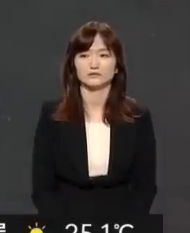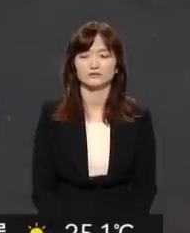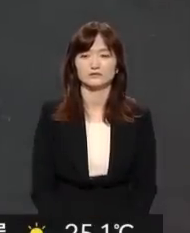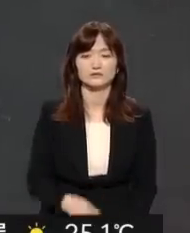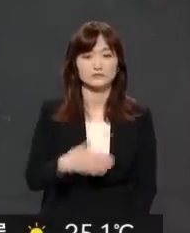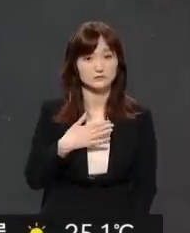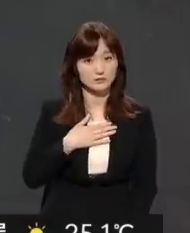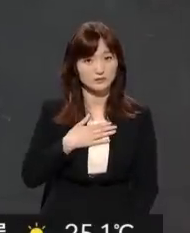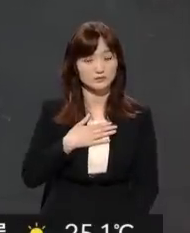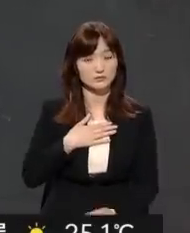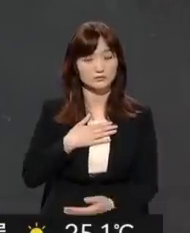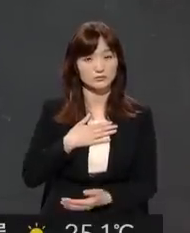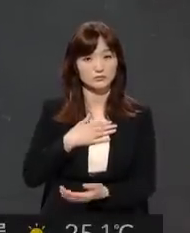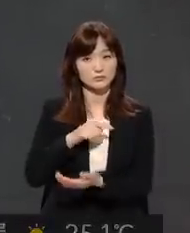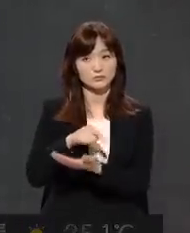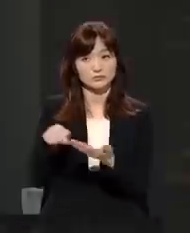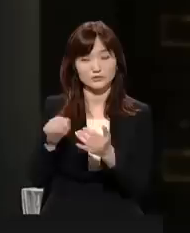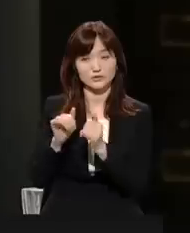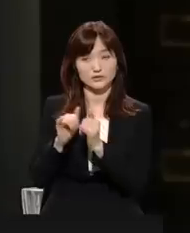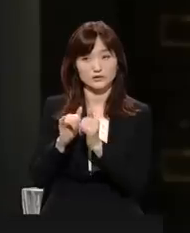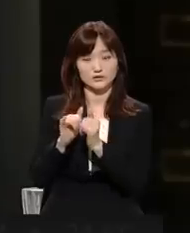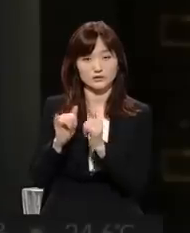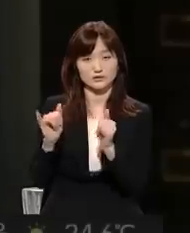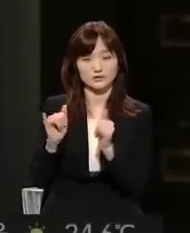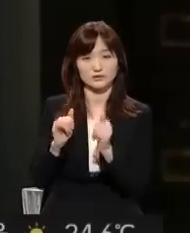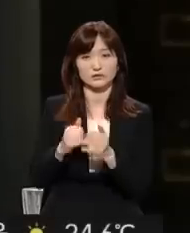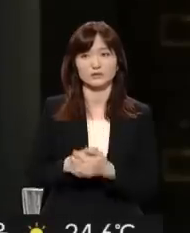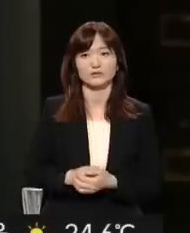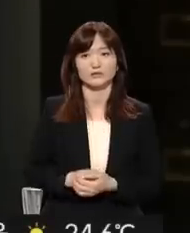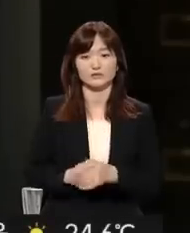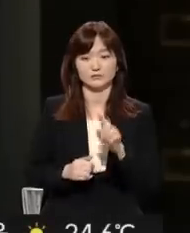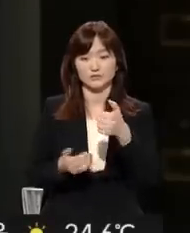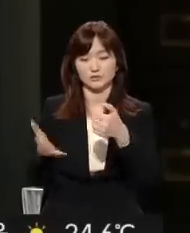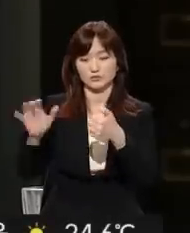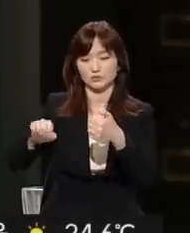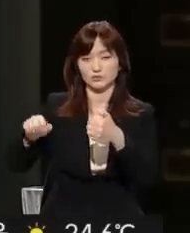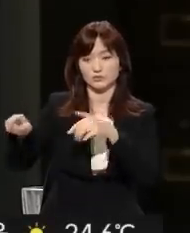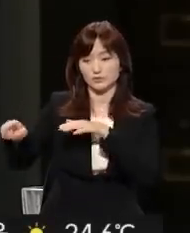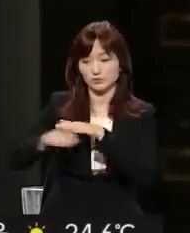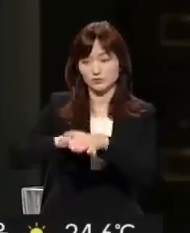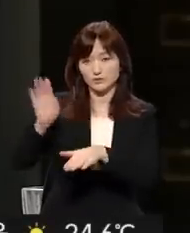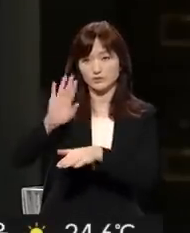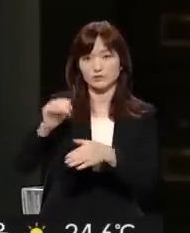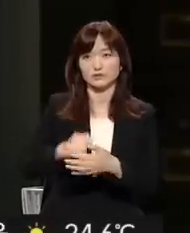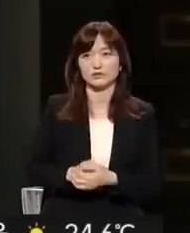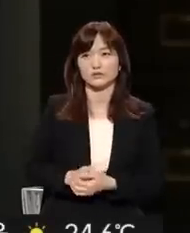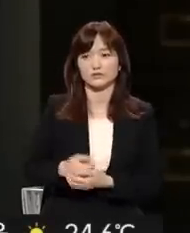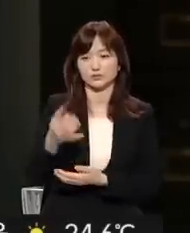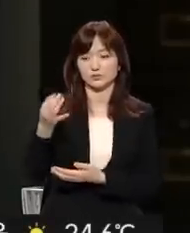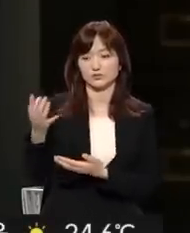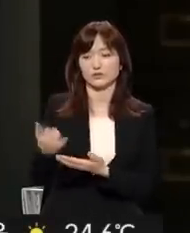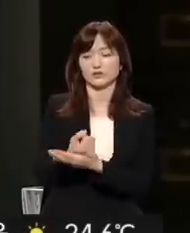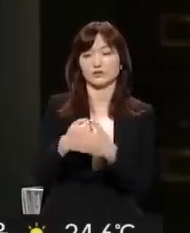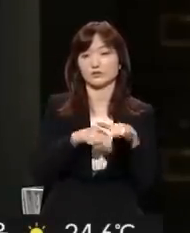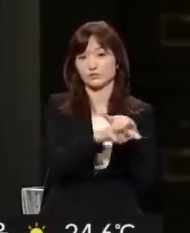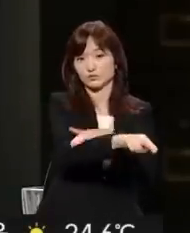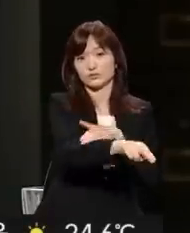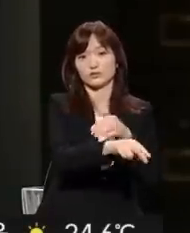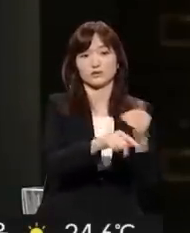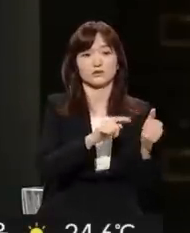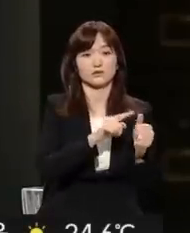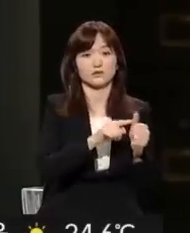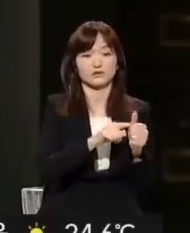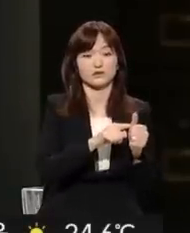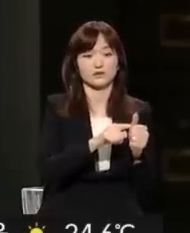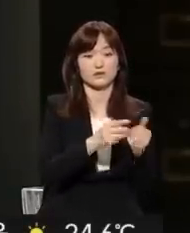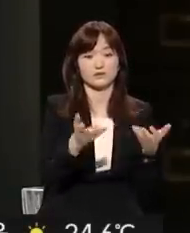나도 당했답니다. 자, 150억 원을 훔치기는커녕 그 들고 튀었다는 직원도 감금